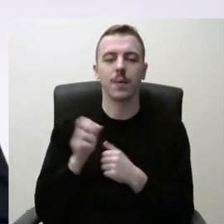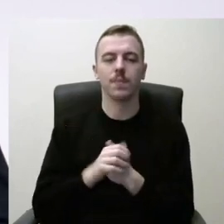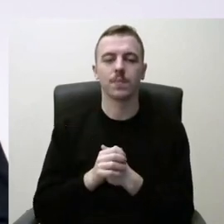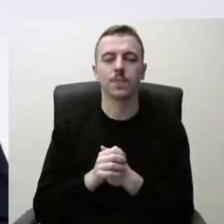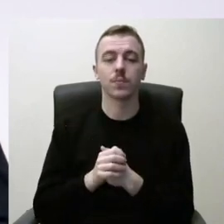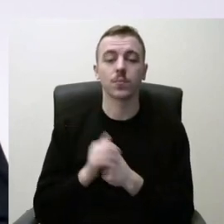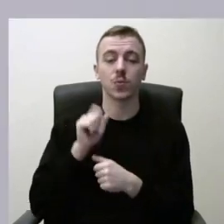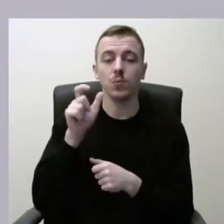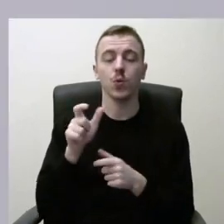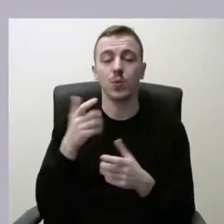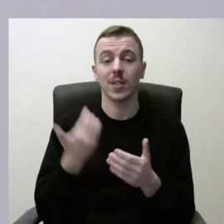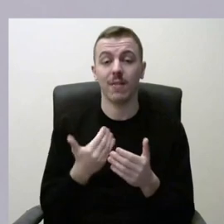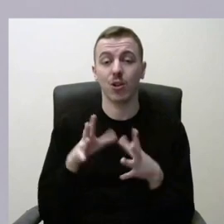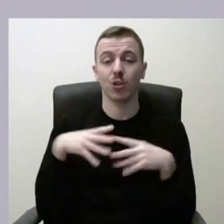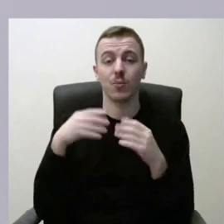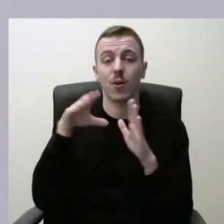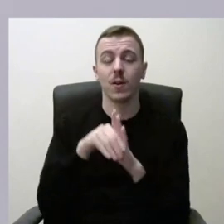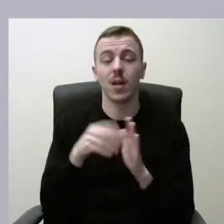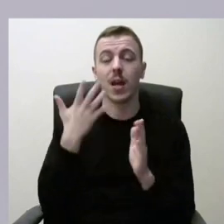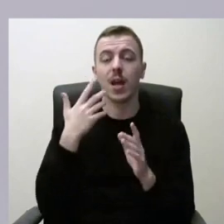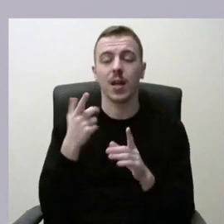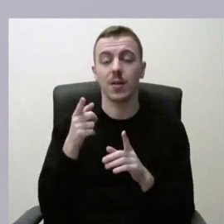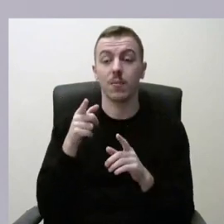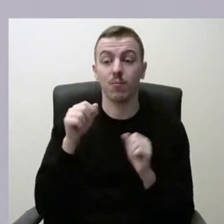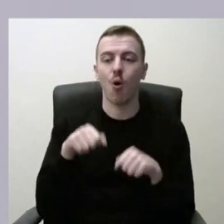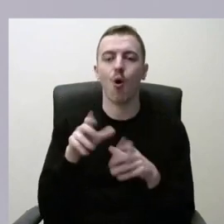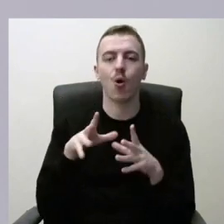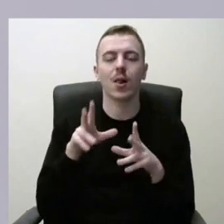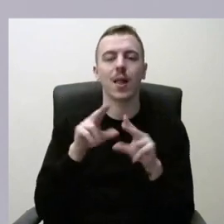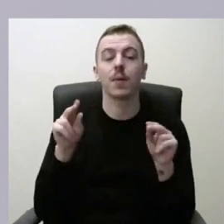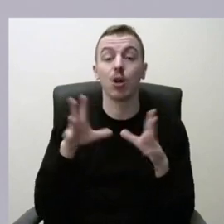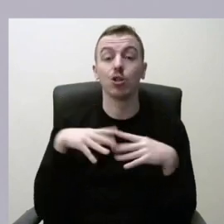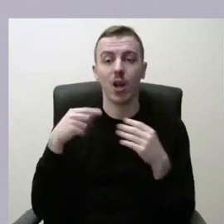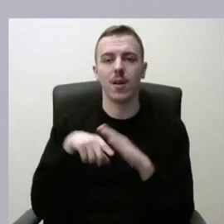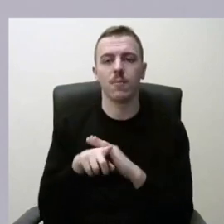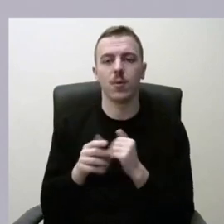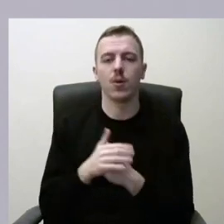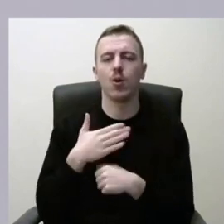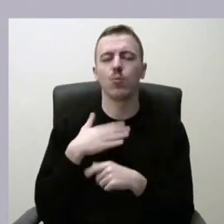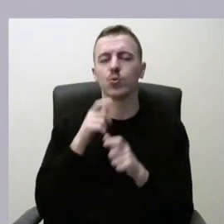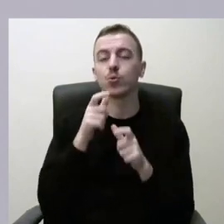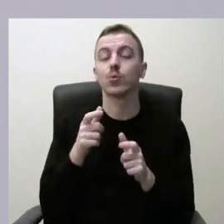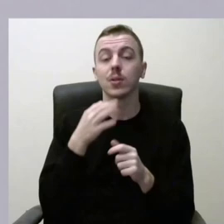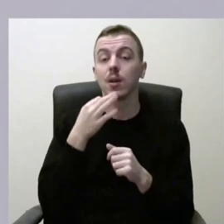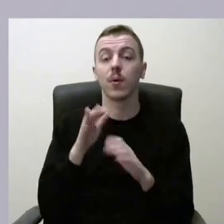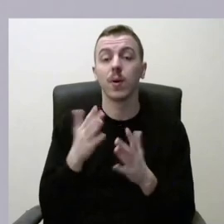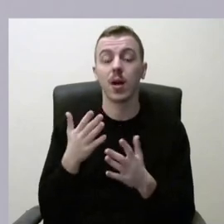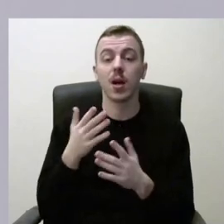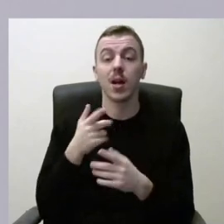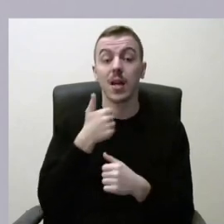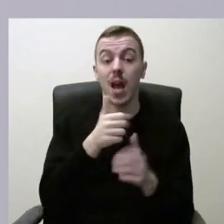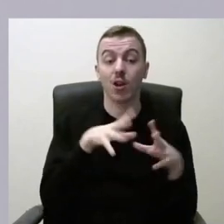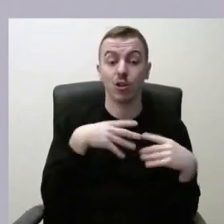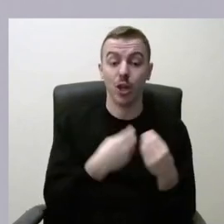gyvena šeimoj. Ir padaryti laimingą galima šeimoj ir per šeimą. Mūsų šūkis yra, kas gera šeimai, tas gera